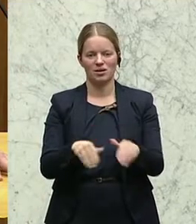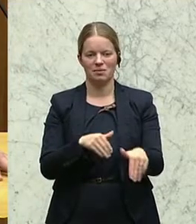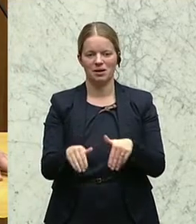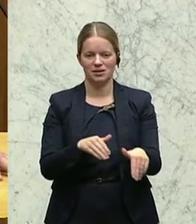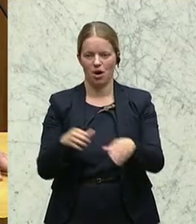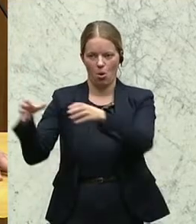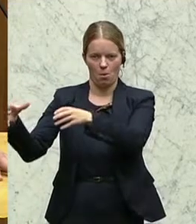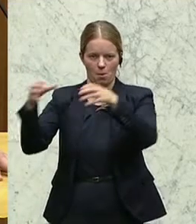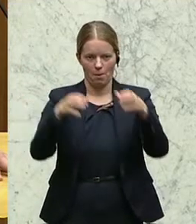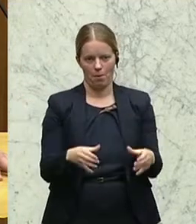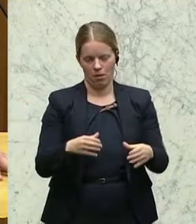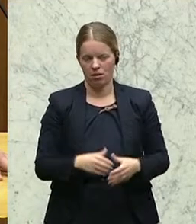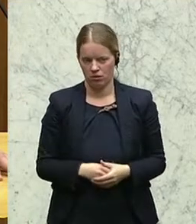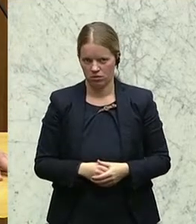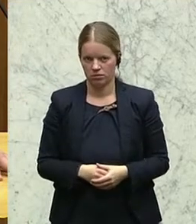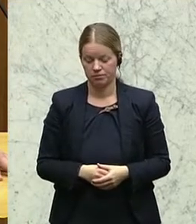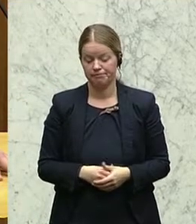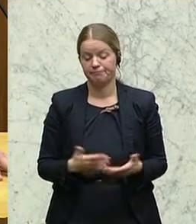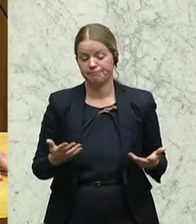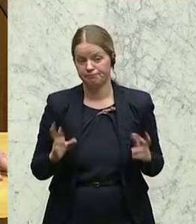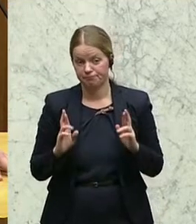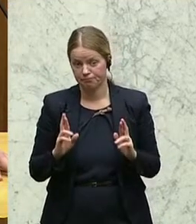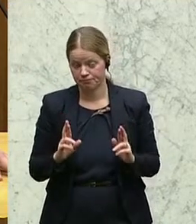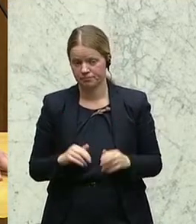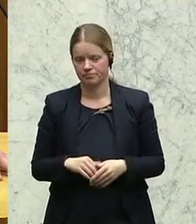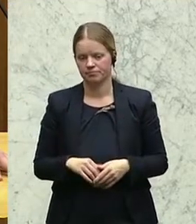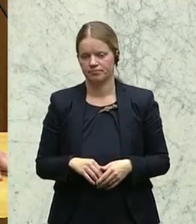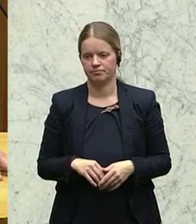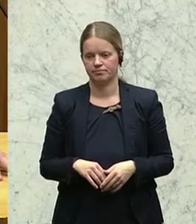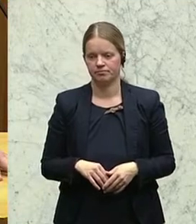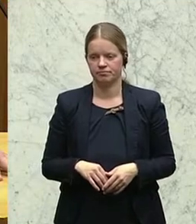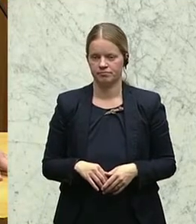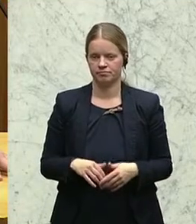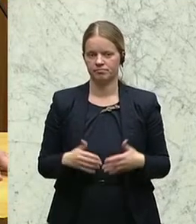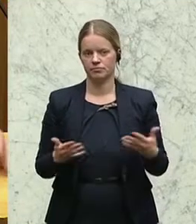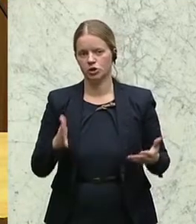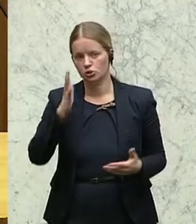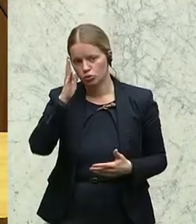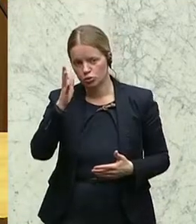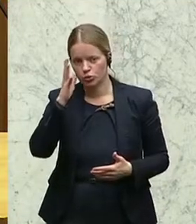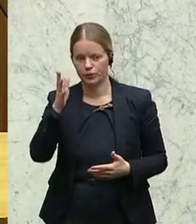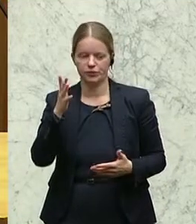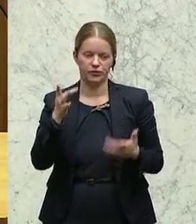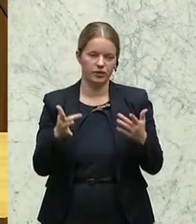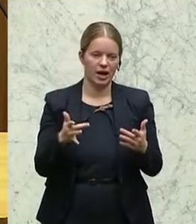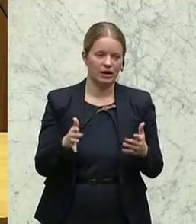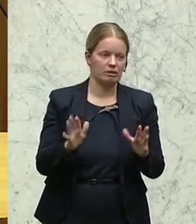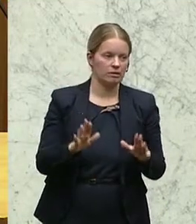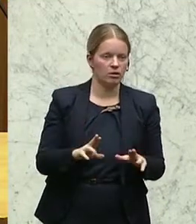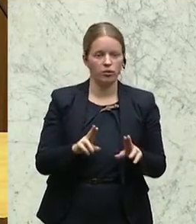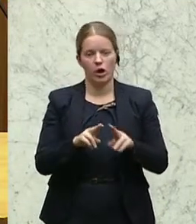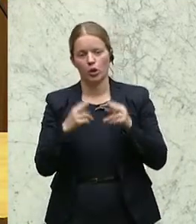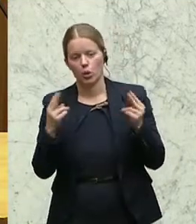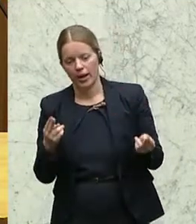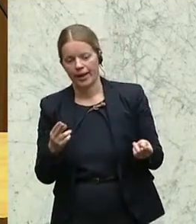Unterrichtsministerium verlagert, mit der Hoffnung, dass sich vielleicht durch natürliche Abgänge in der Zukunft dann der eine oder andere von dort